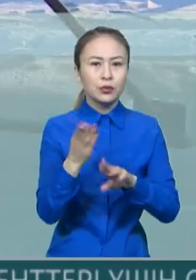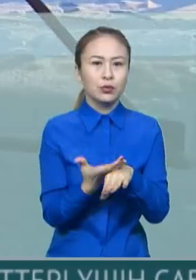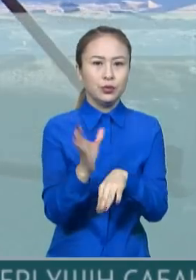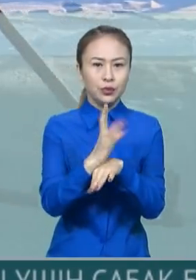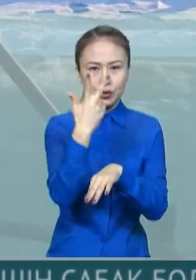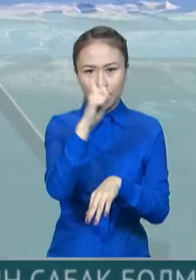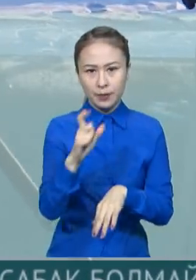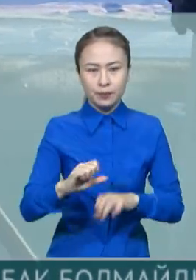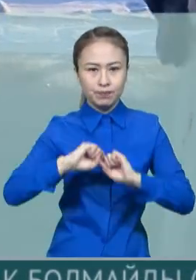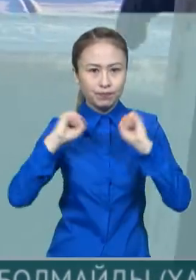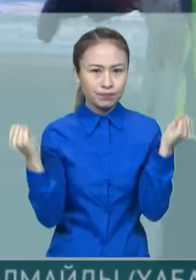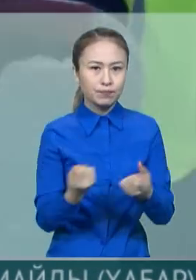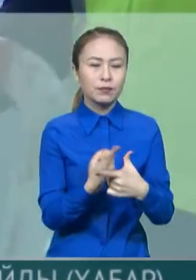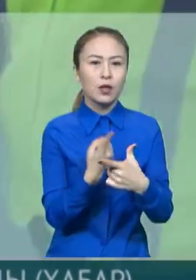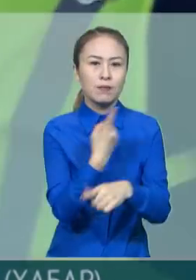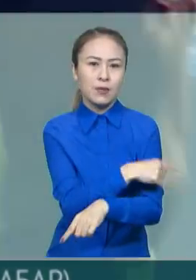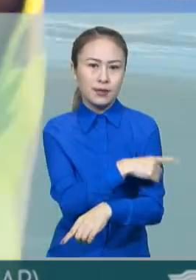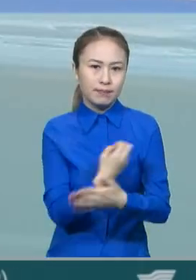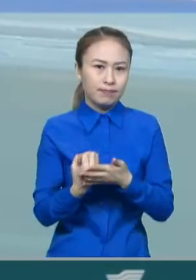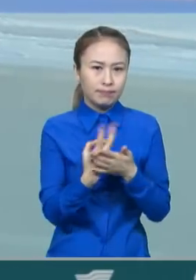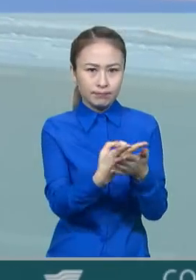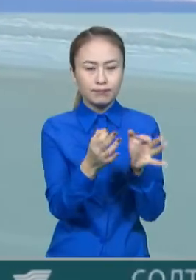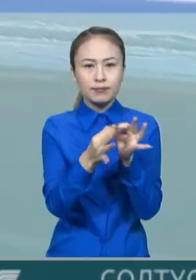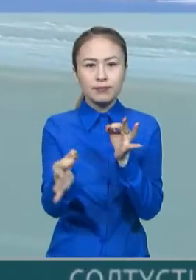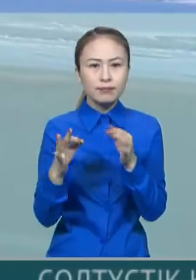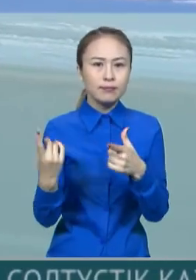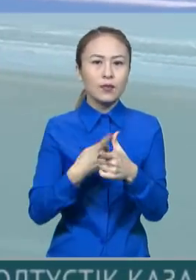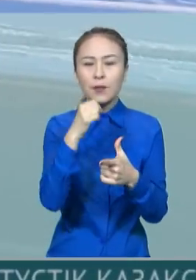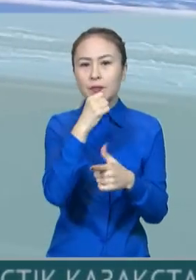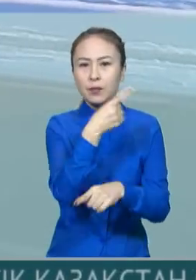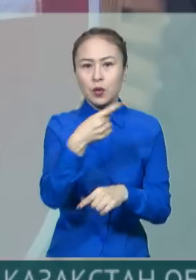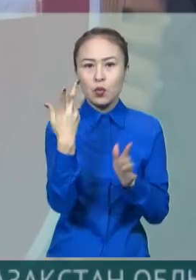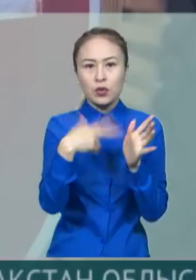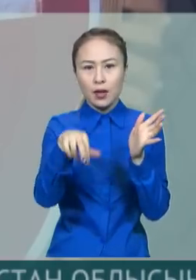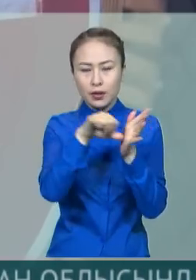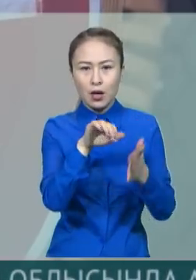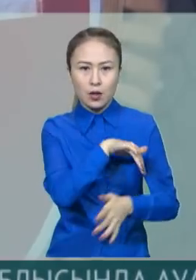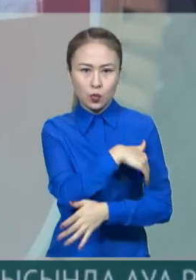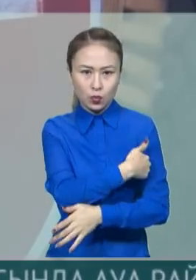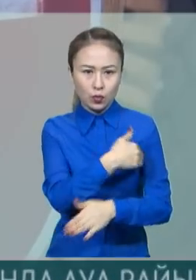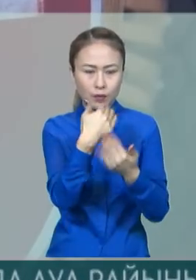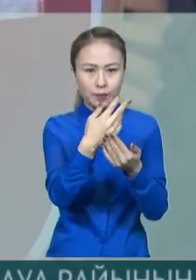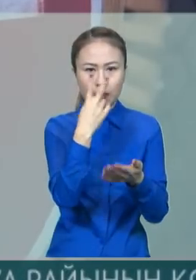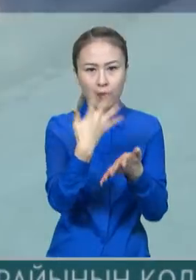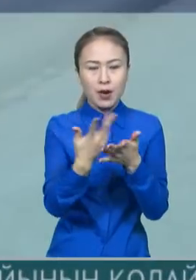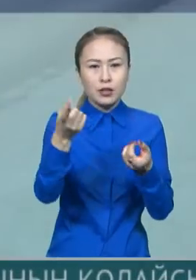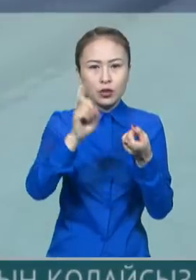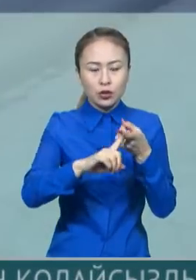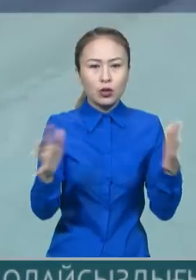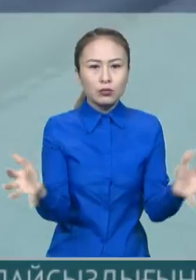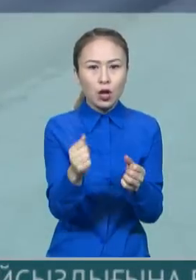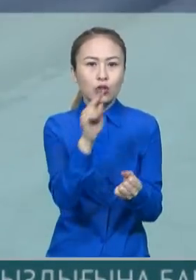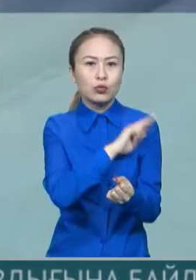үш адамды үсік шалған, оның біреуі ауруханаға жатқызылды. Қазір аймақта сынап бағанасы -36 градусты көрсетіп тұр. Осыған